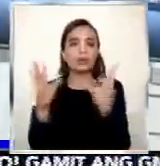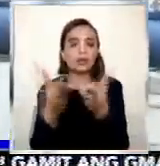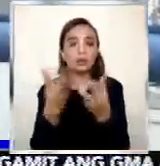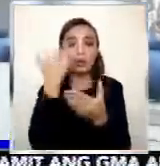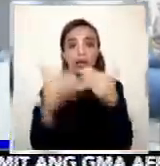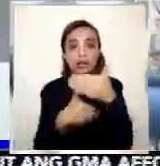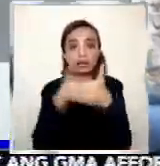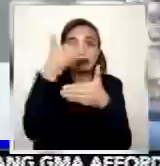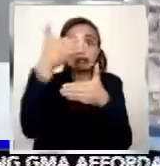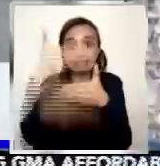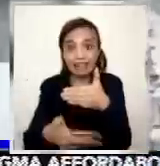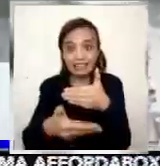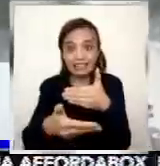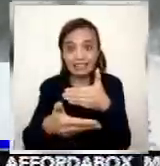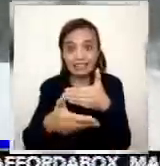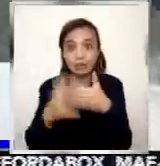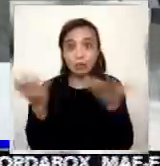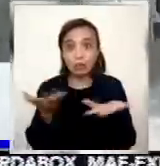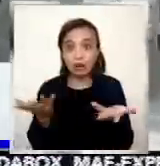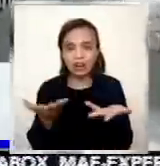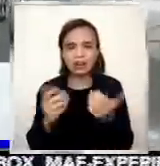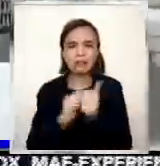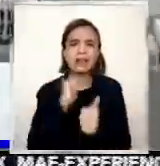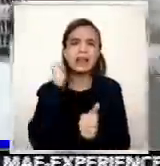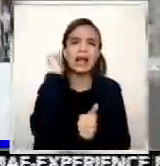pedestrian overpass, masyado ng malayo.